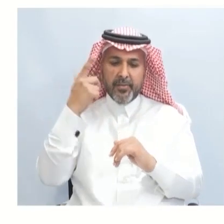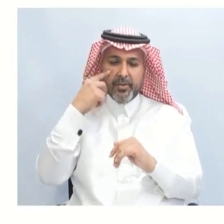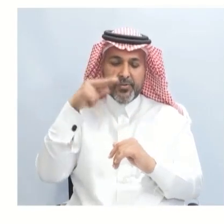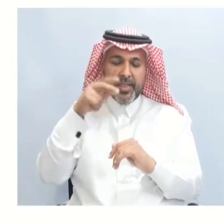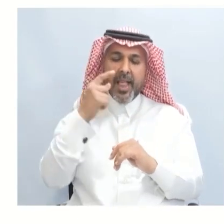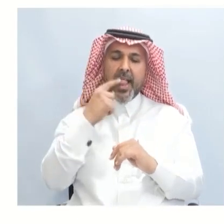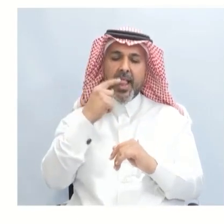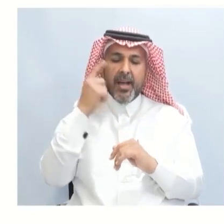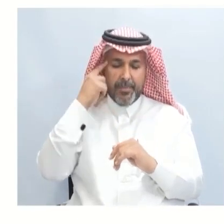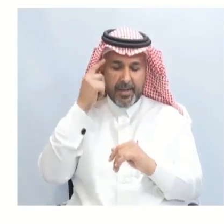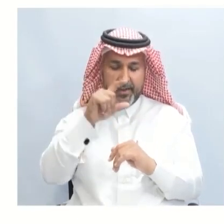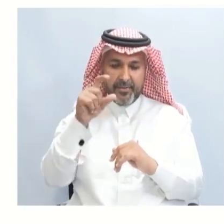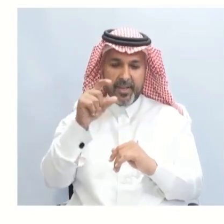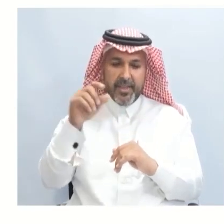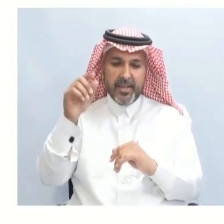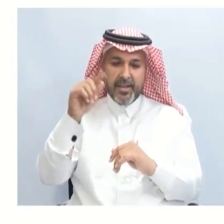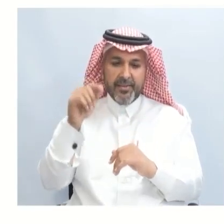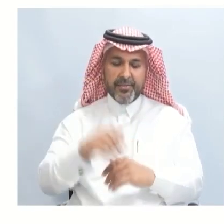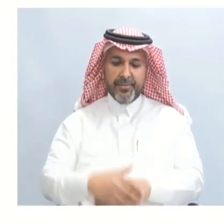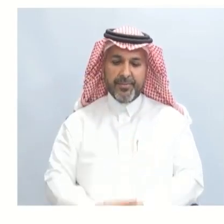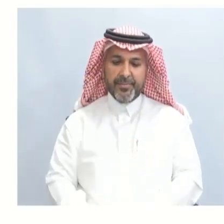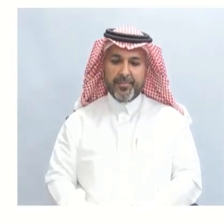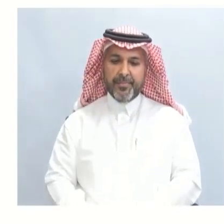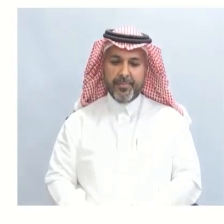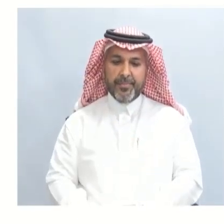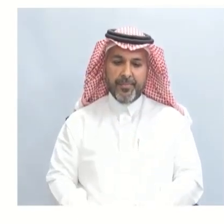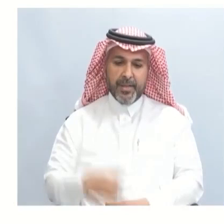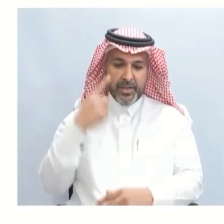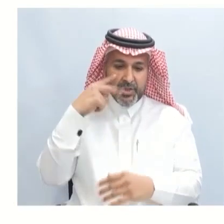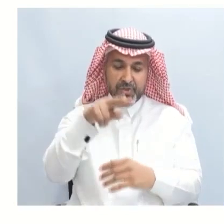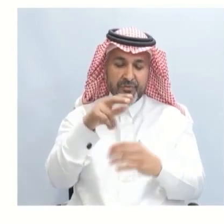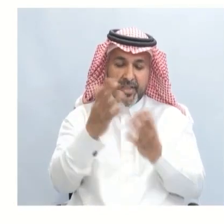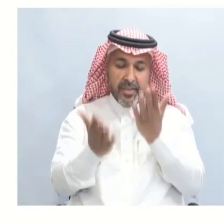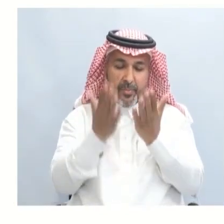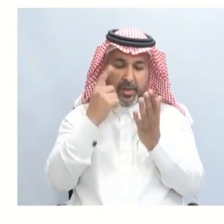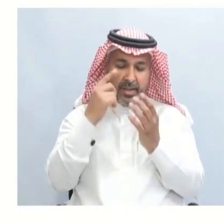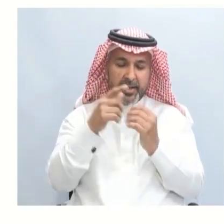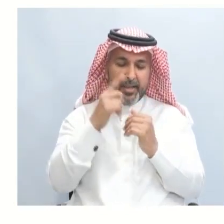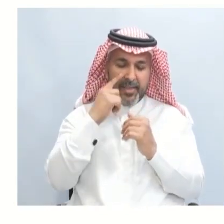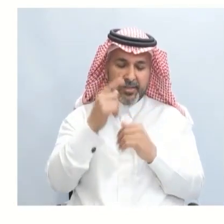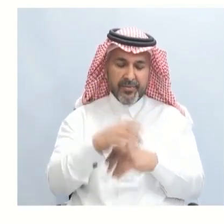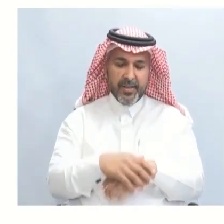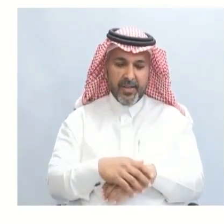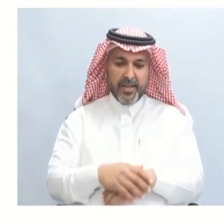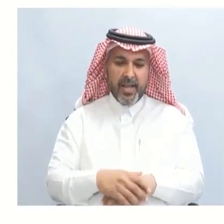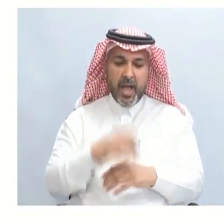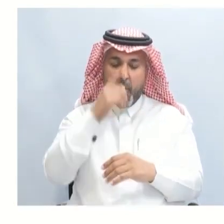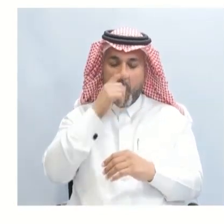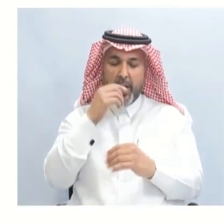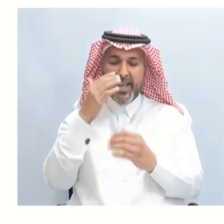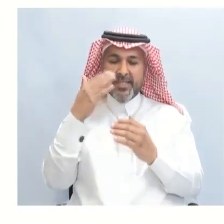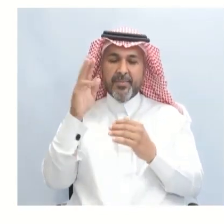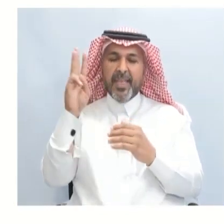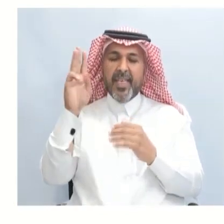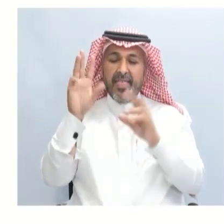تربيع على ك جي تربيع كيف توصلوا لها تعال معي هنا على المعادلات اللي موجوده عندك بالرمادي نوجد الثابت في طرف